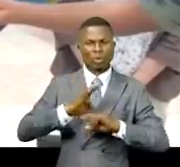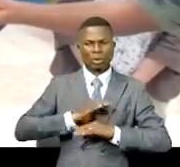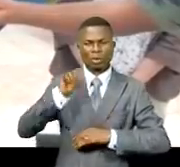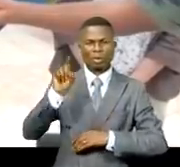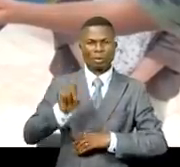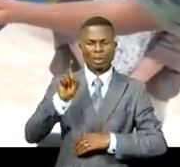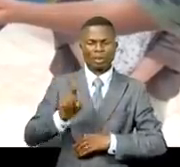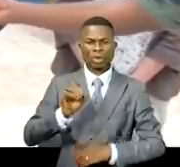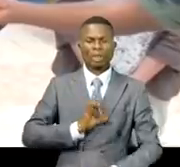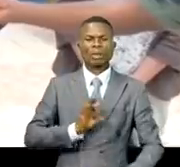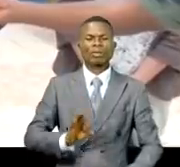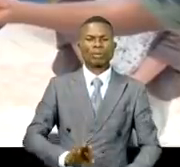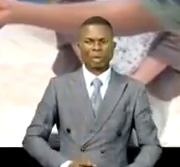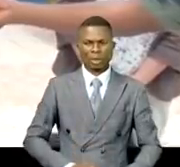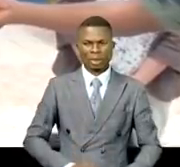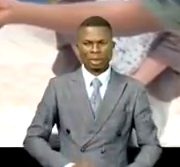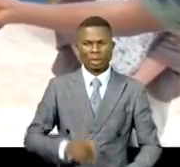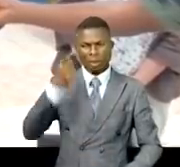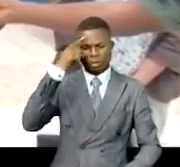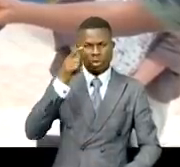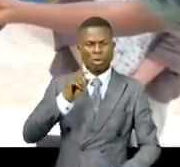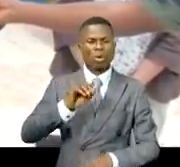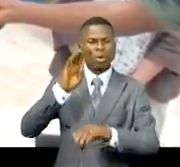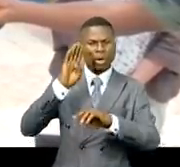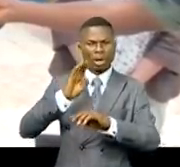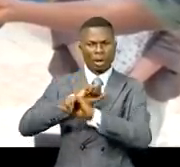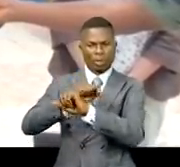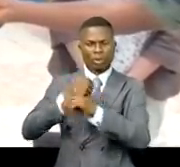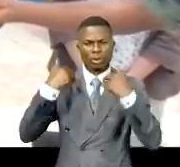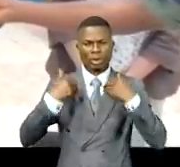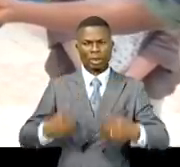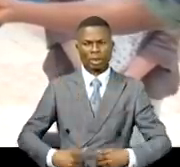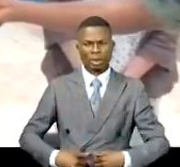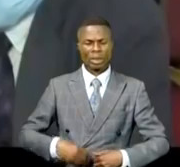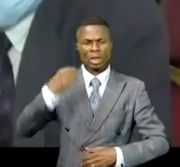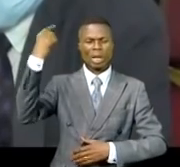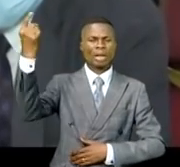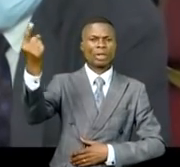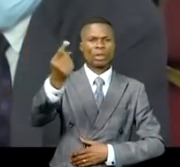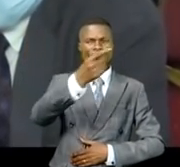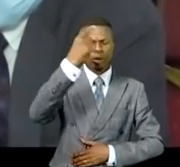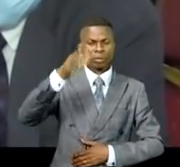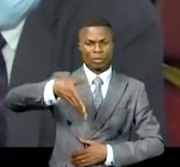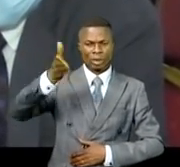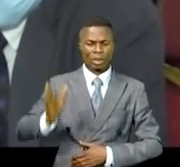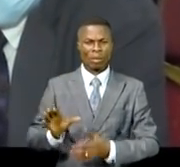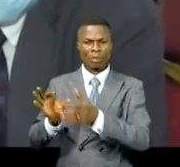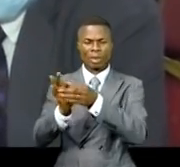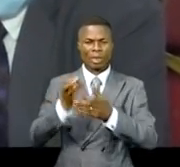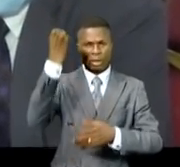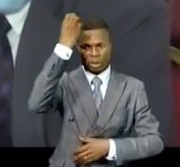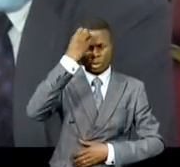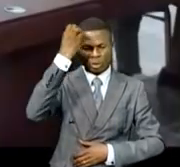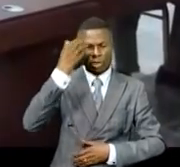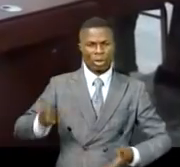du chef de l'État sur la couverture santé universelle. Ces experts de l'Union européenne